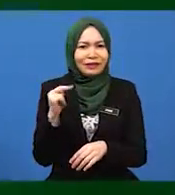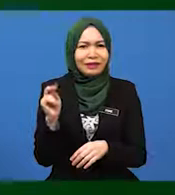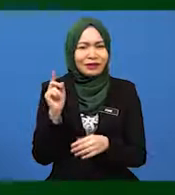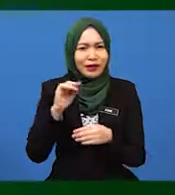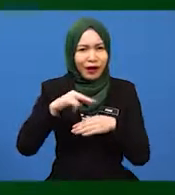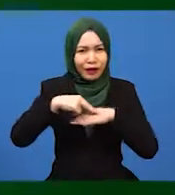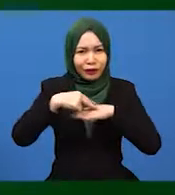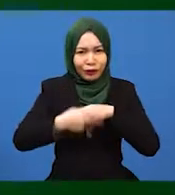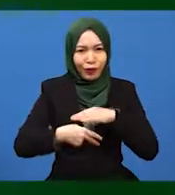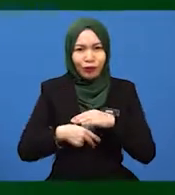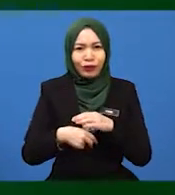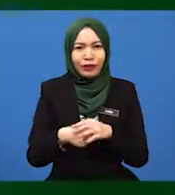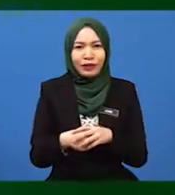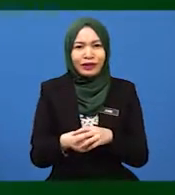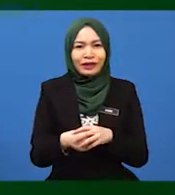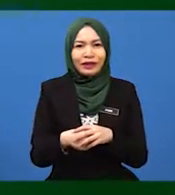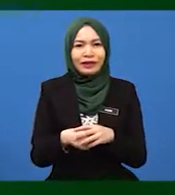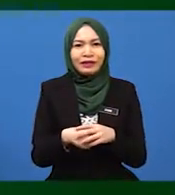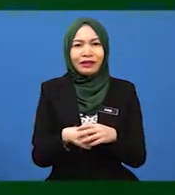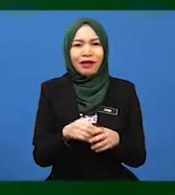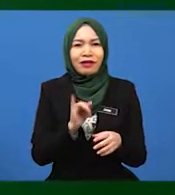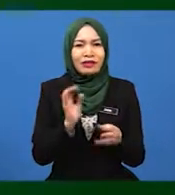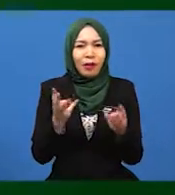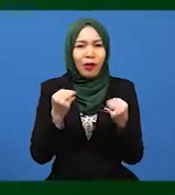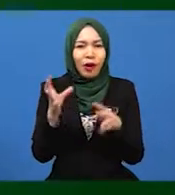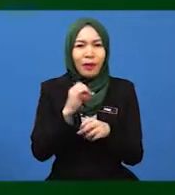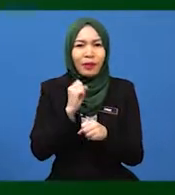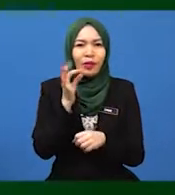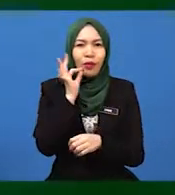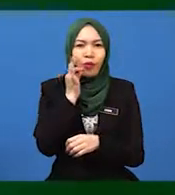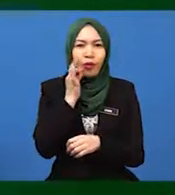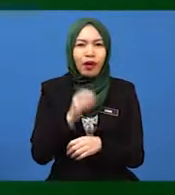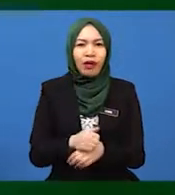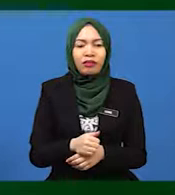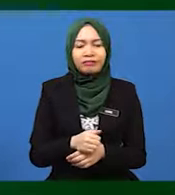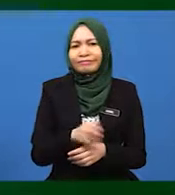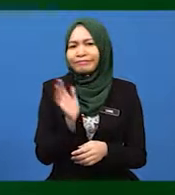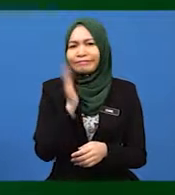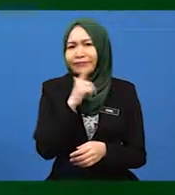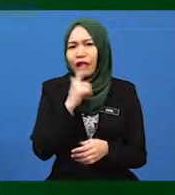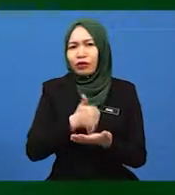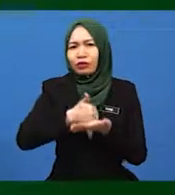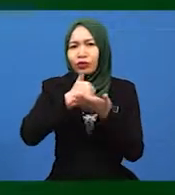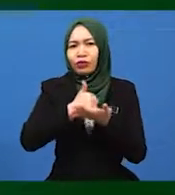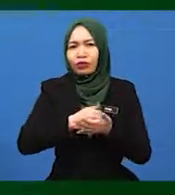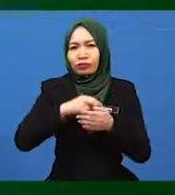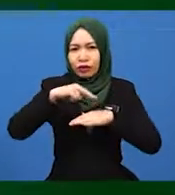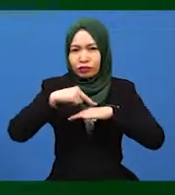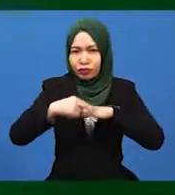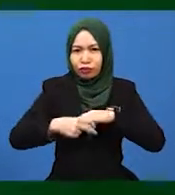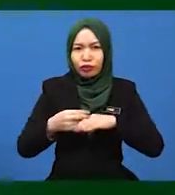Mak. Tolong turun, Ali. Sayang anak Mak. Ayah kau belum balik